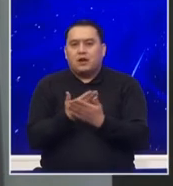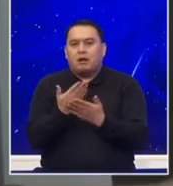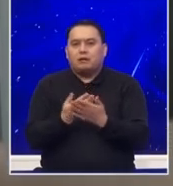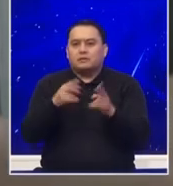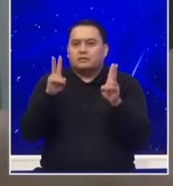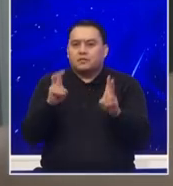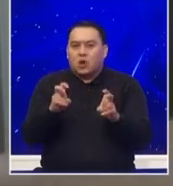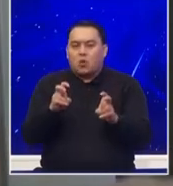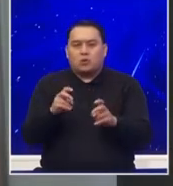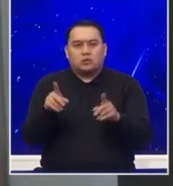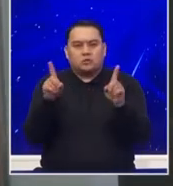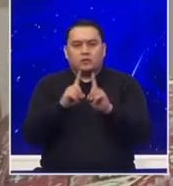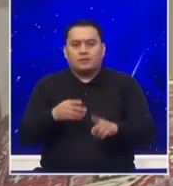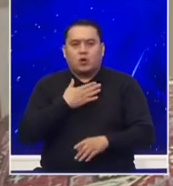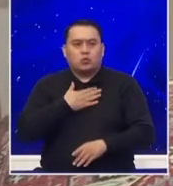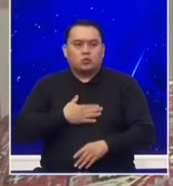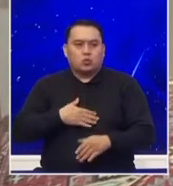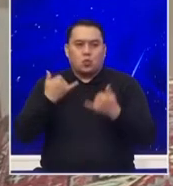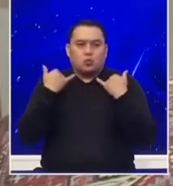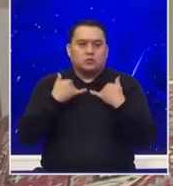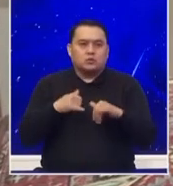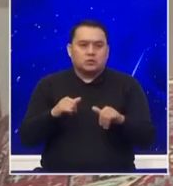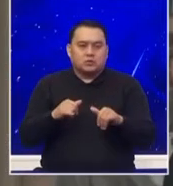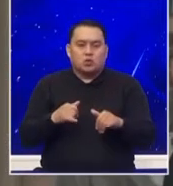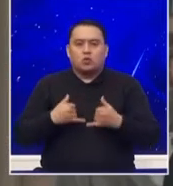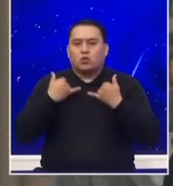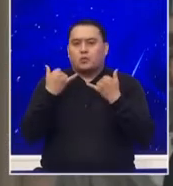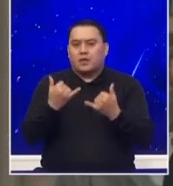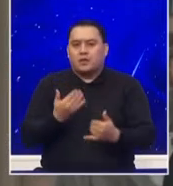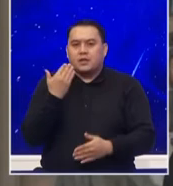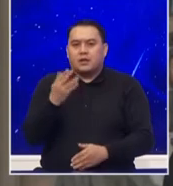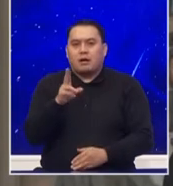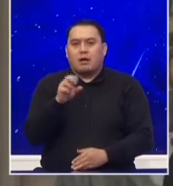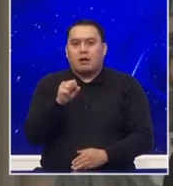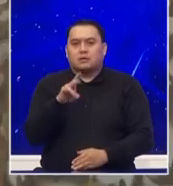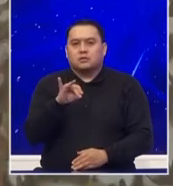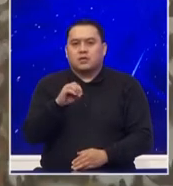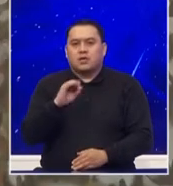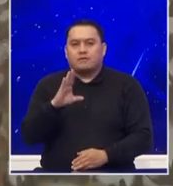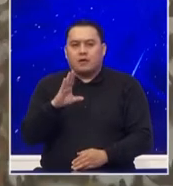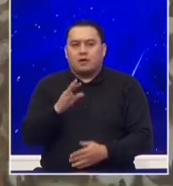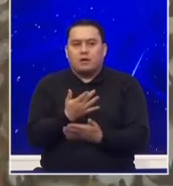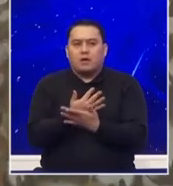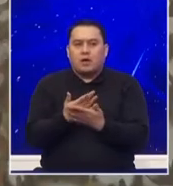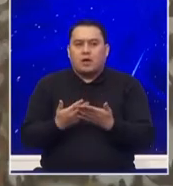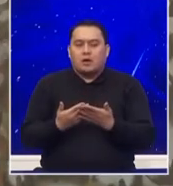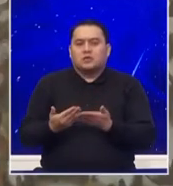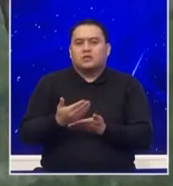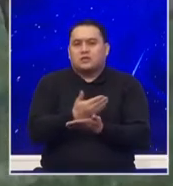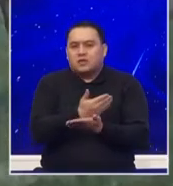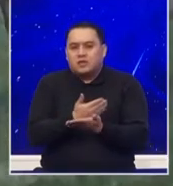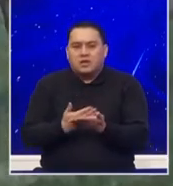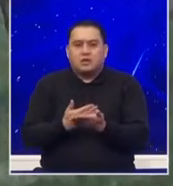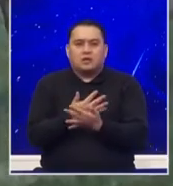суреттері көргеннің көз мейірін қандырып, таңғажайып талантына бас егізген. Қастеевтің «Колхоз тойы», «Мақта жинағанда егін басында»,